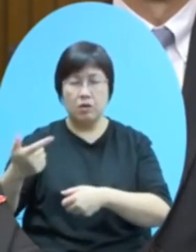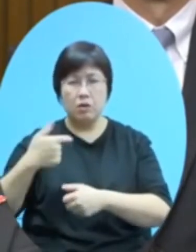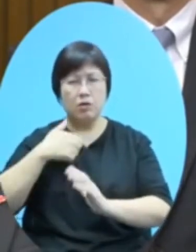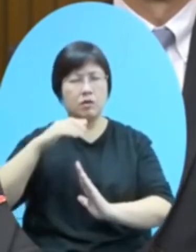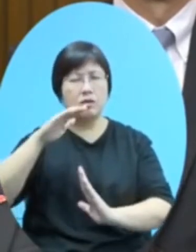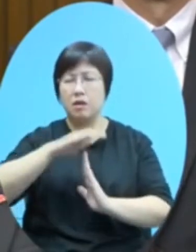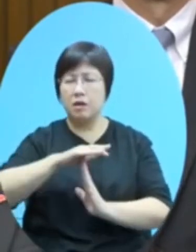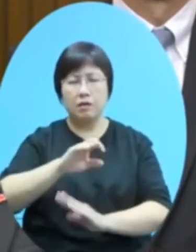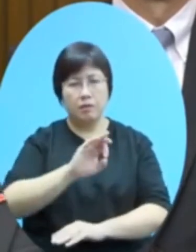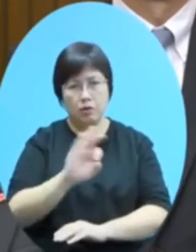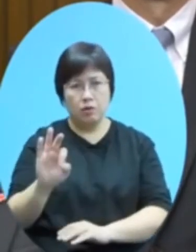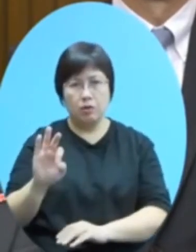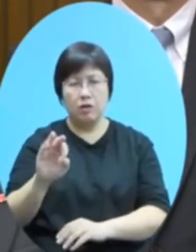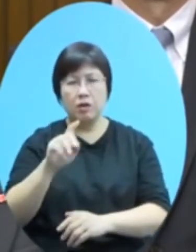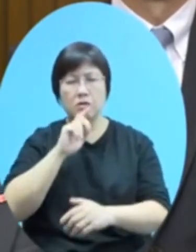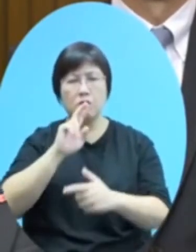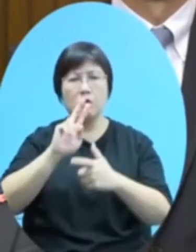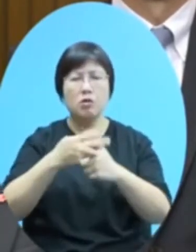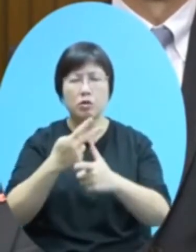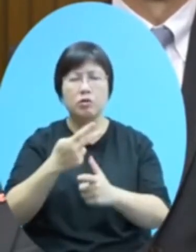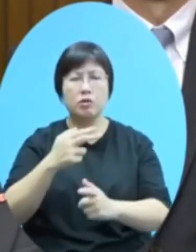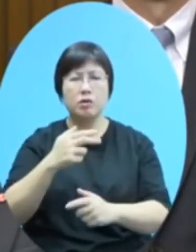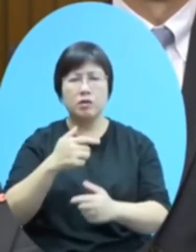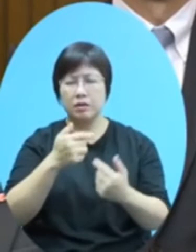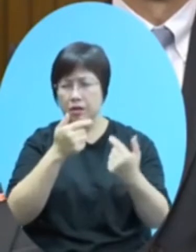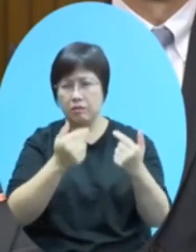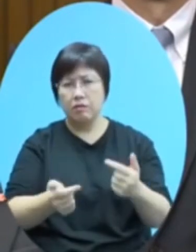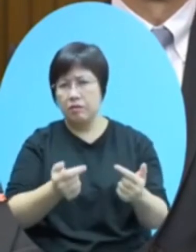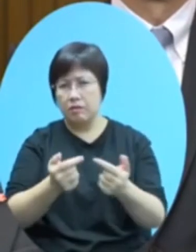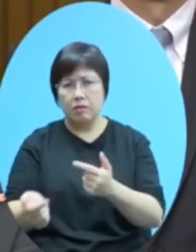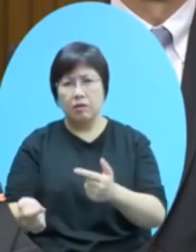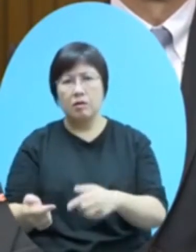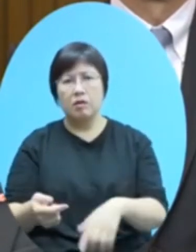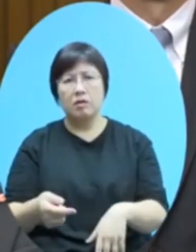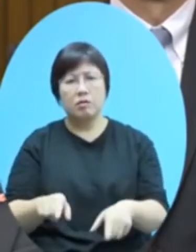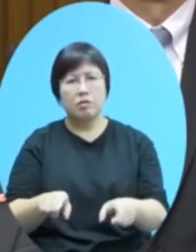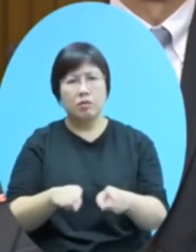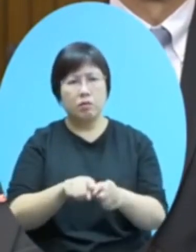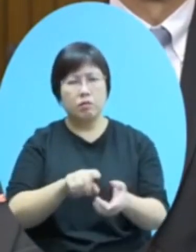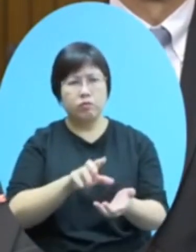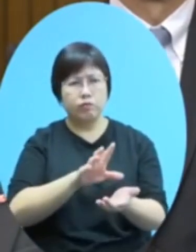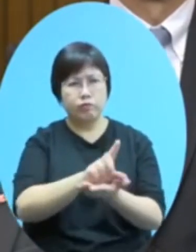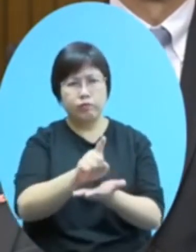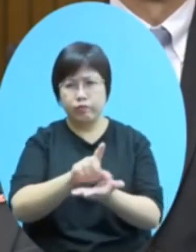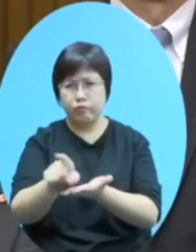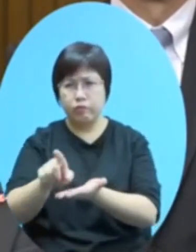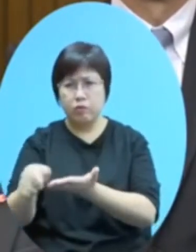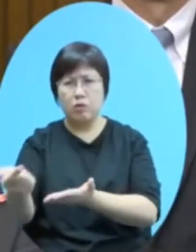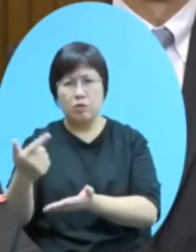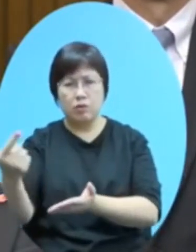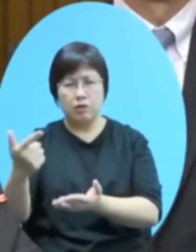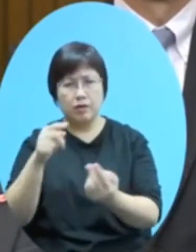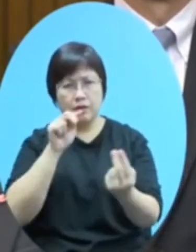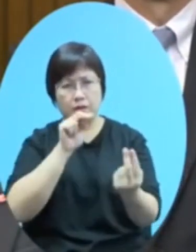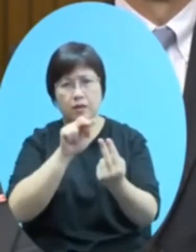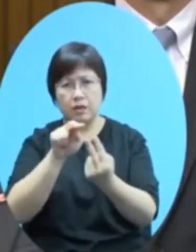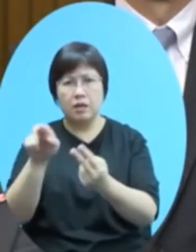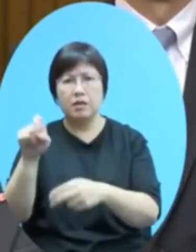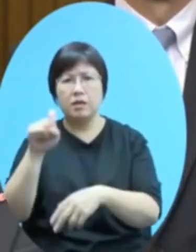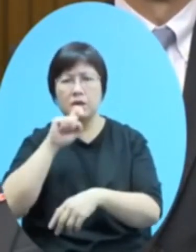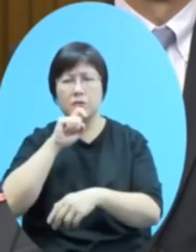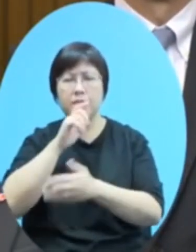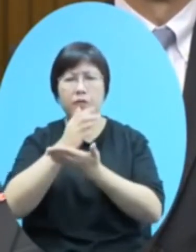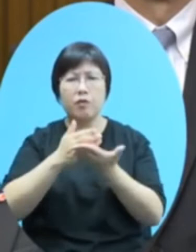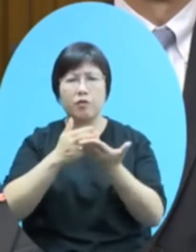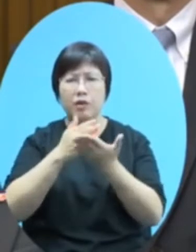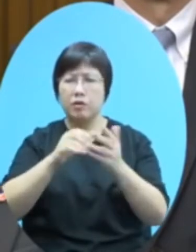过在这接近两个月去跟很多的界别的朋友见面，有些我们是会公布给大